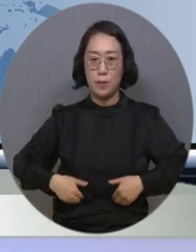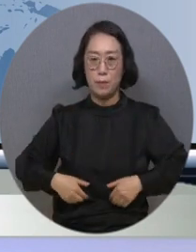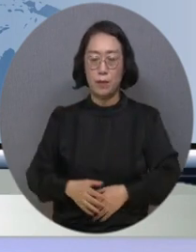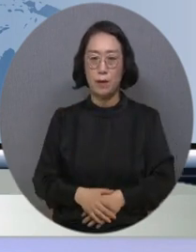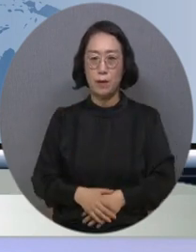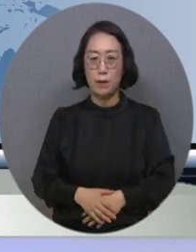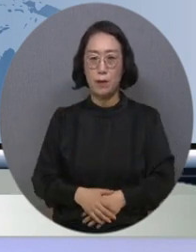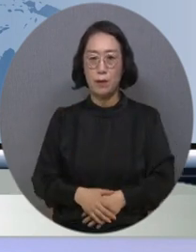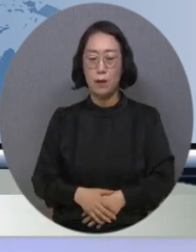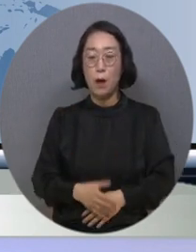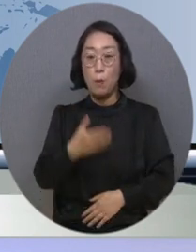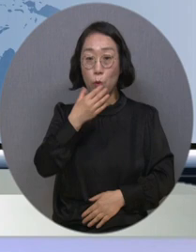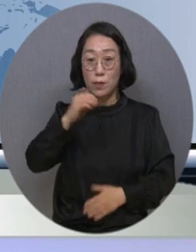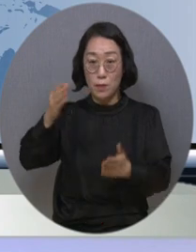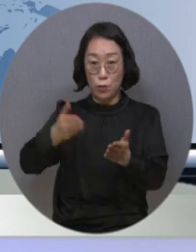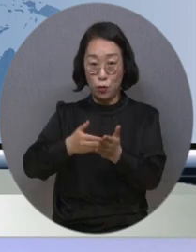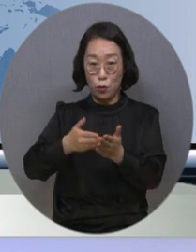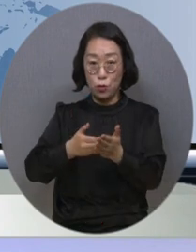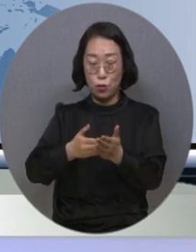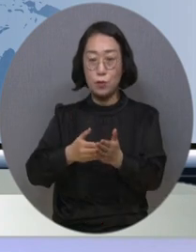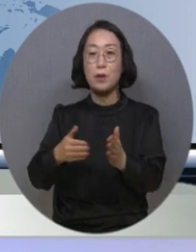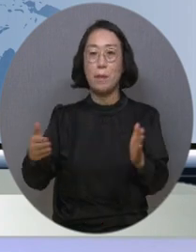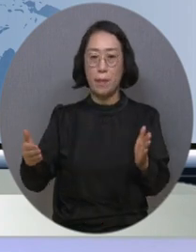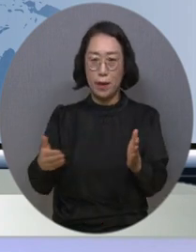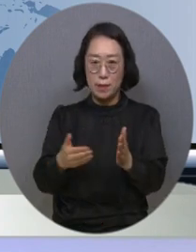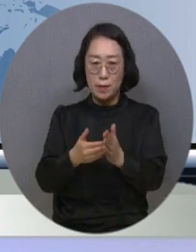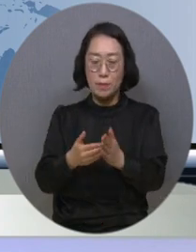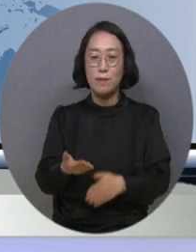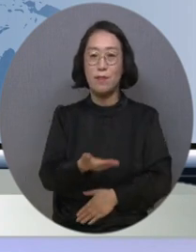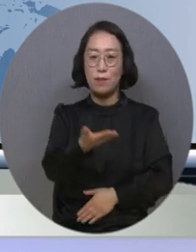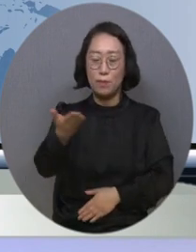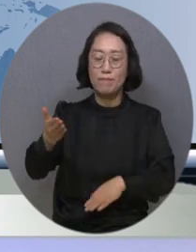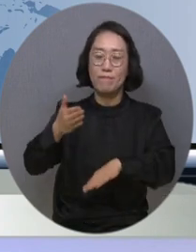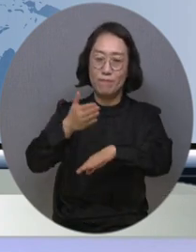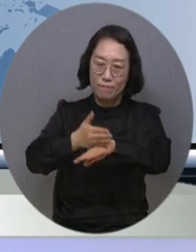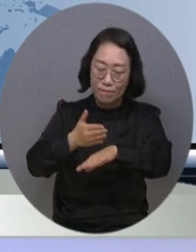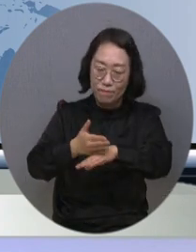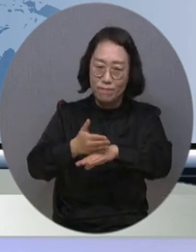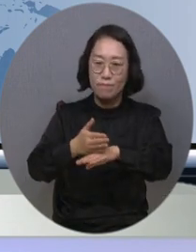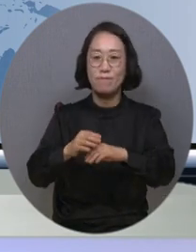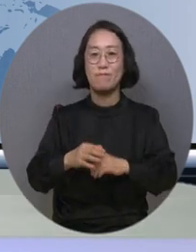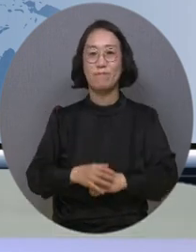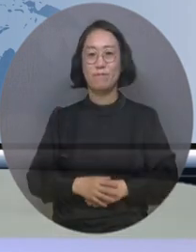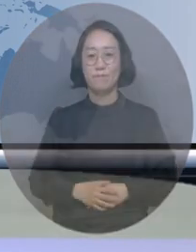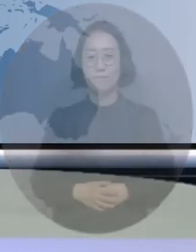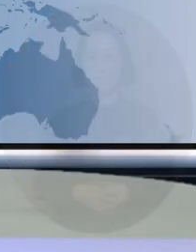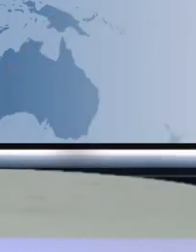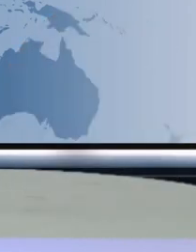이상 WBC 복지TV 뉴스24를 마칩니다. 시청해주신 여러분 고맙습니다.